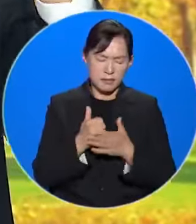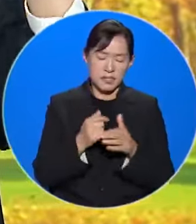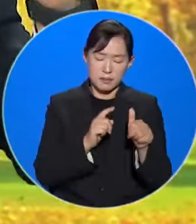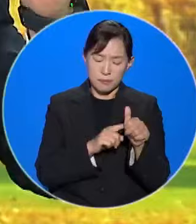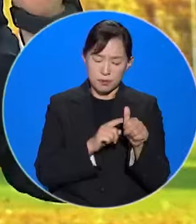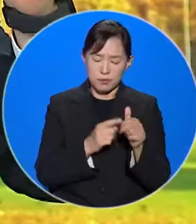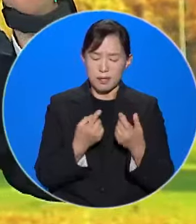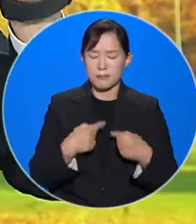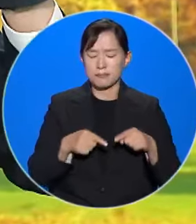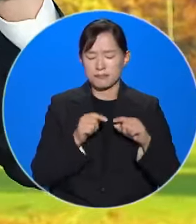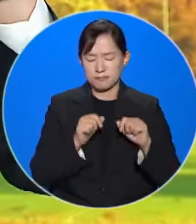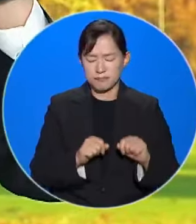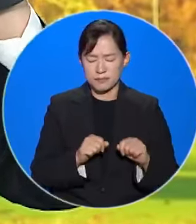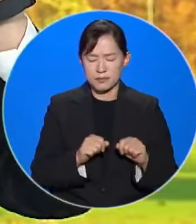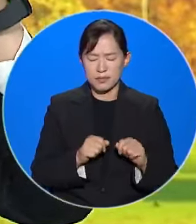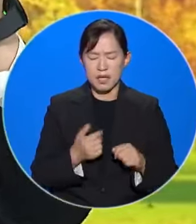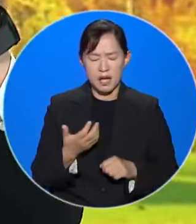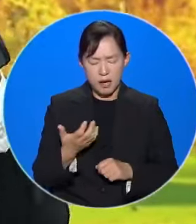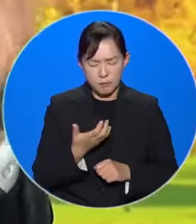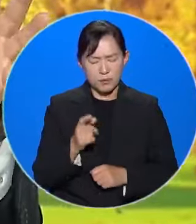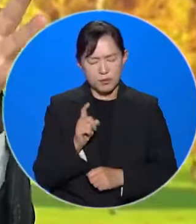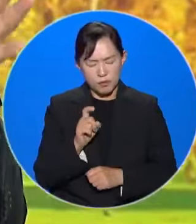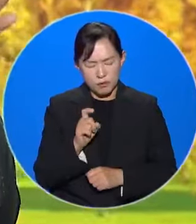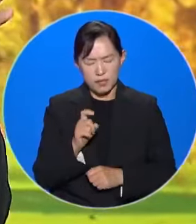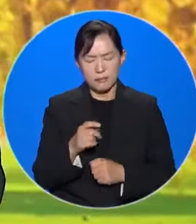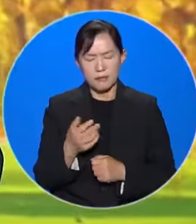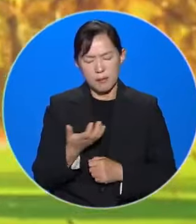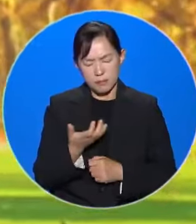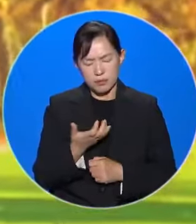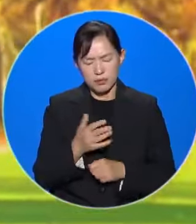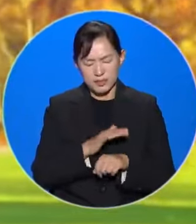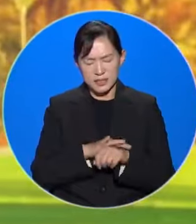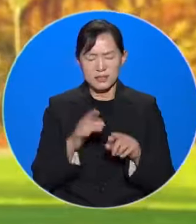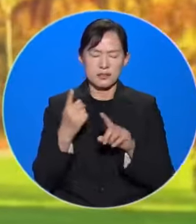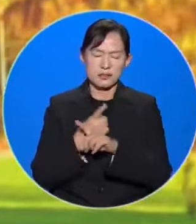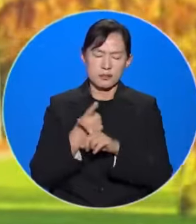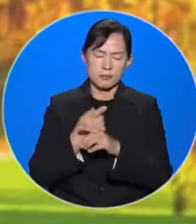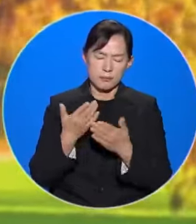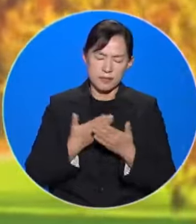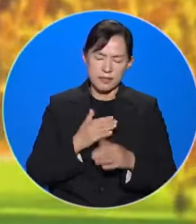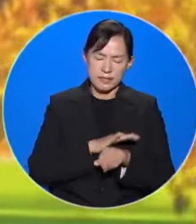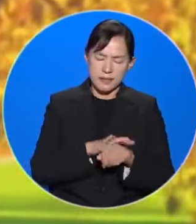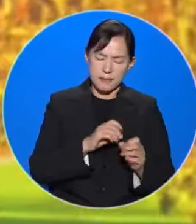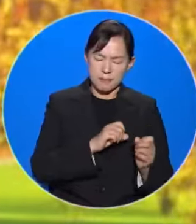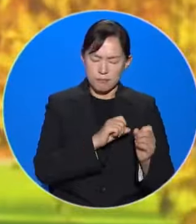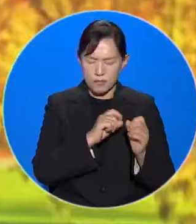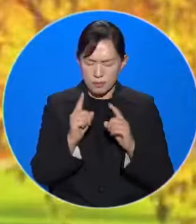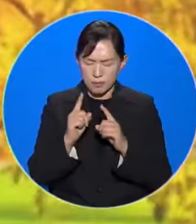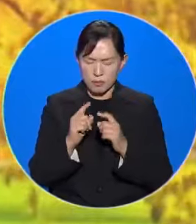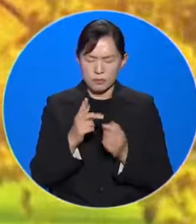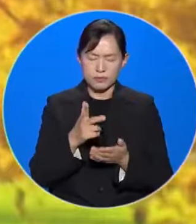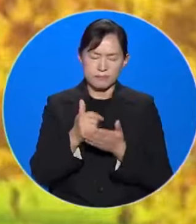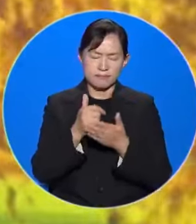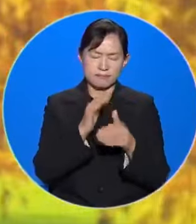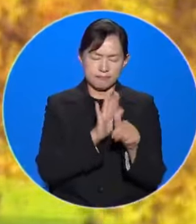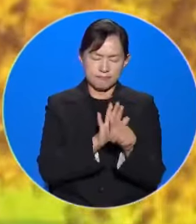남편분에게도 함께하여 주셔서 그 아픈 허리 척추 잘 치료받고 잘 회복될 수 있도록